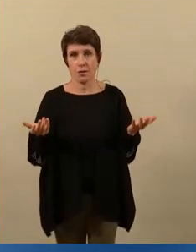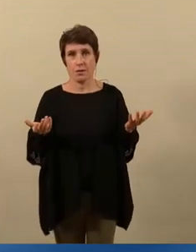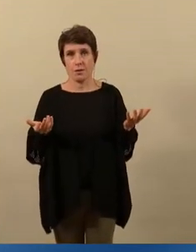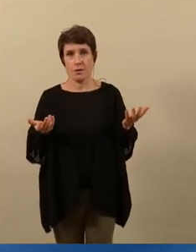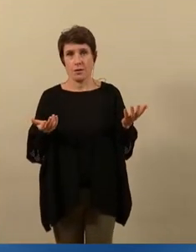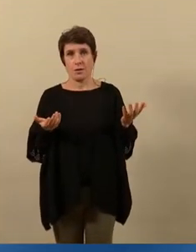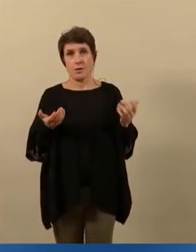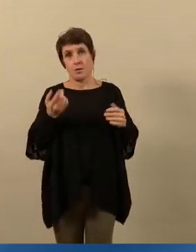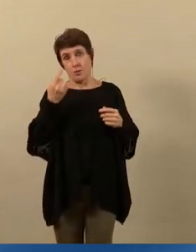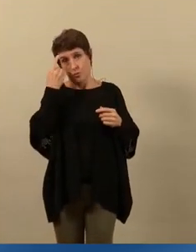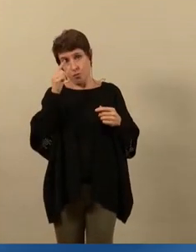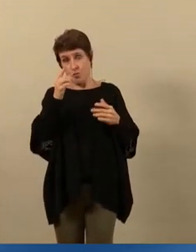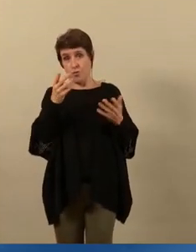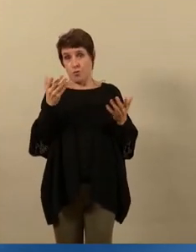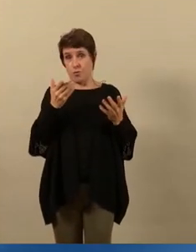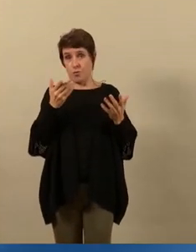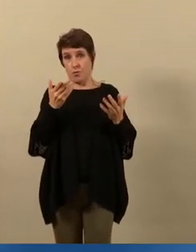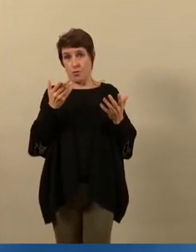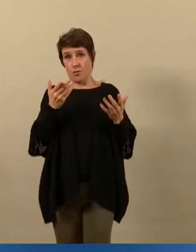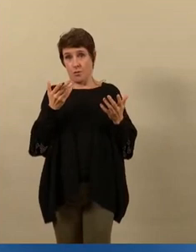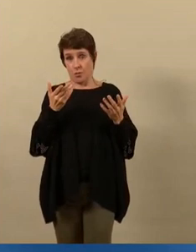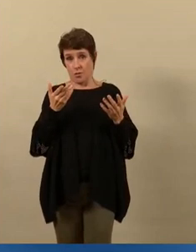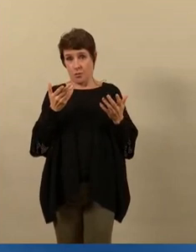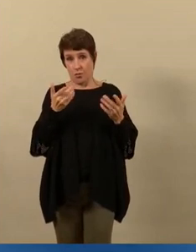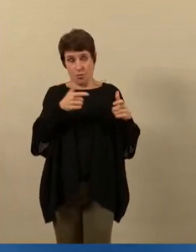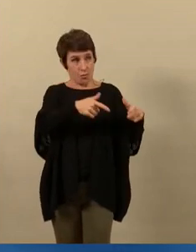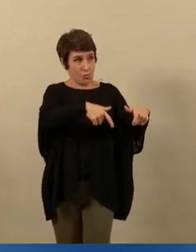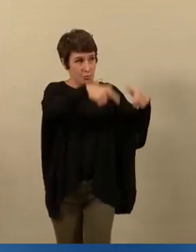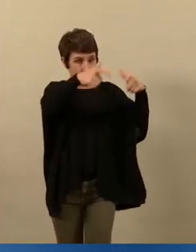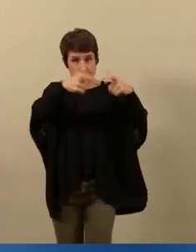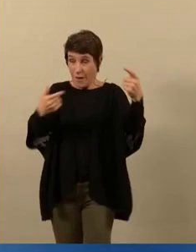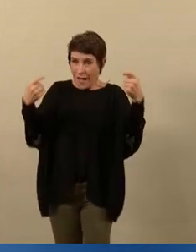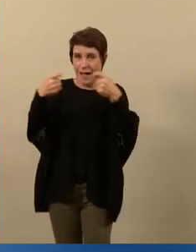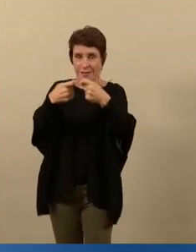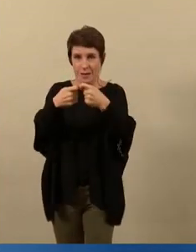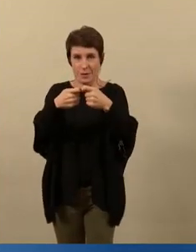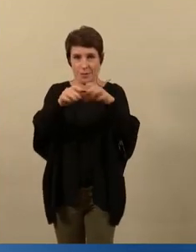préalable afin d'adapter éventuellement les constructions aux résultats de cette étude.